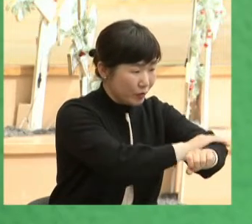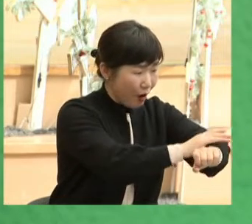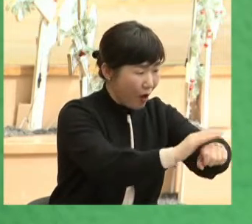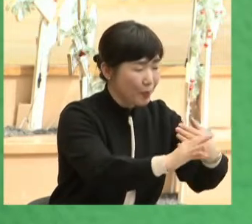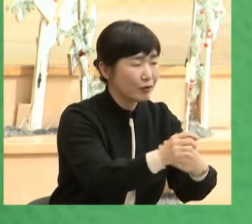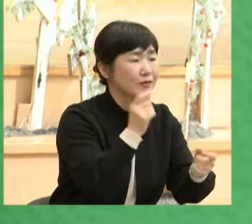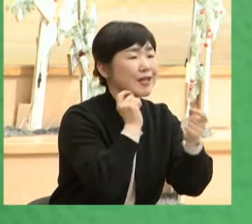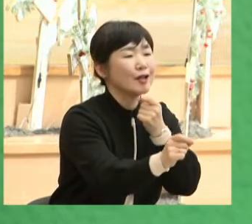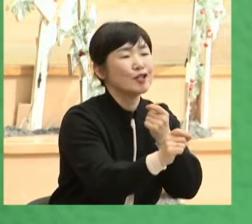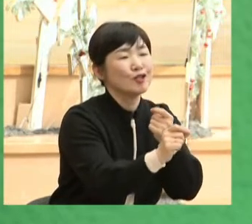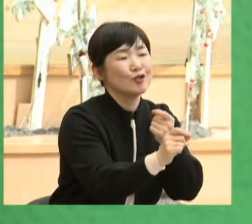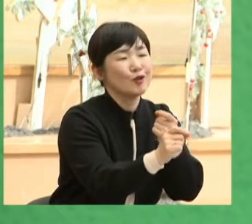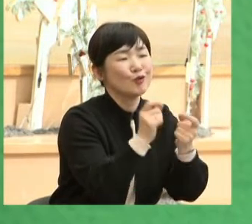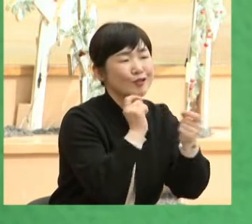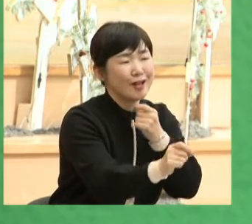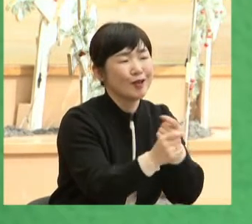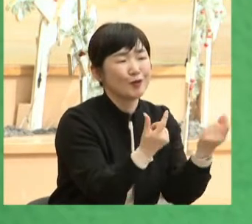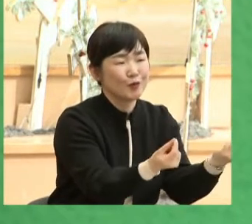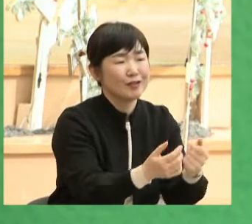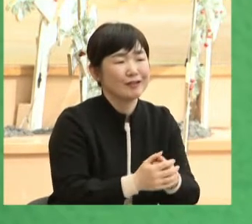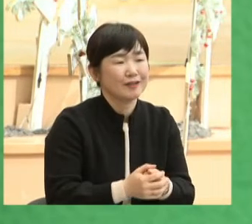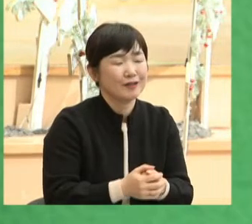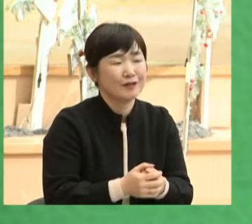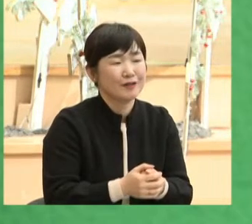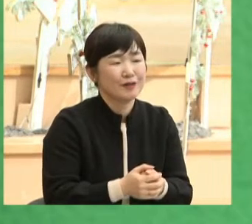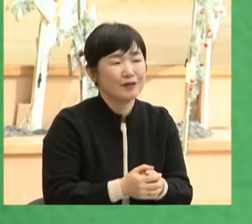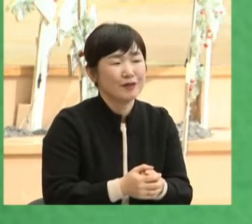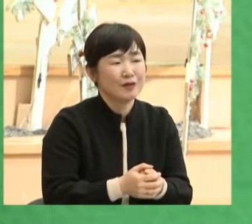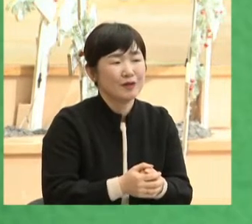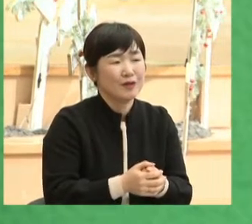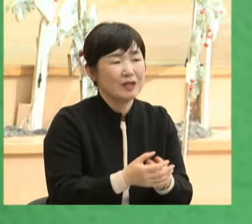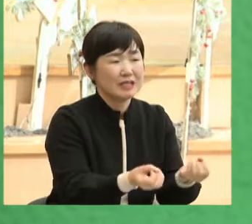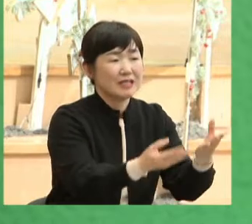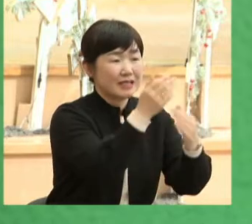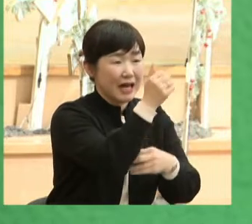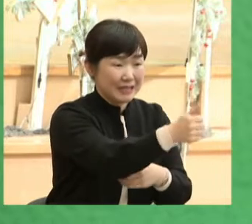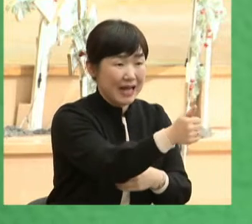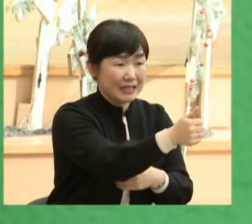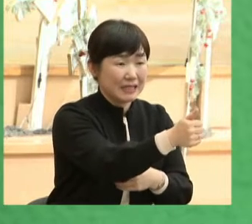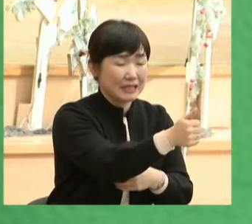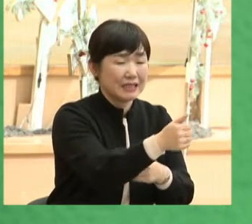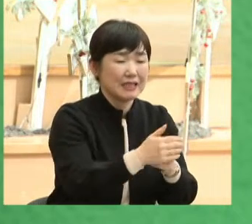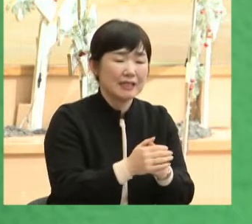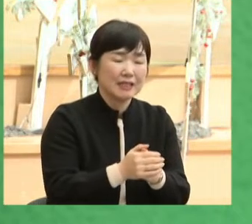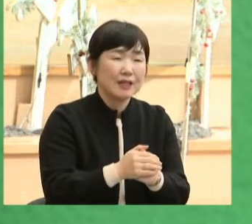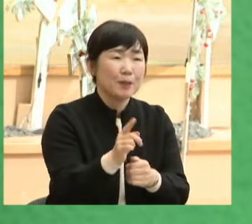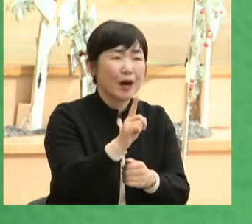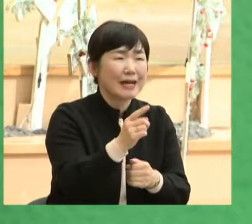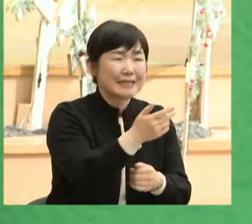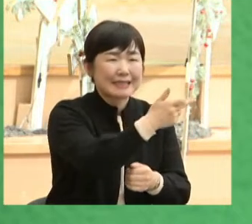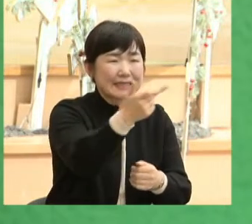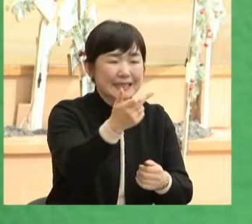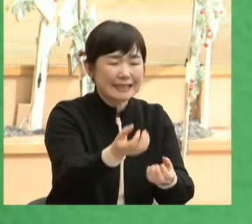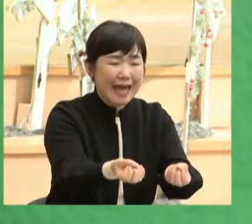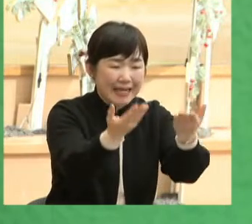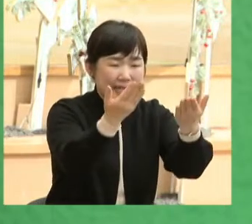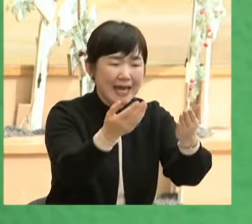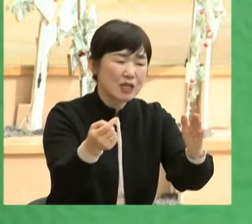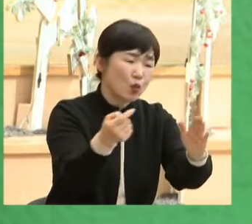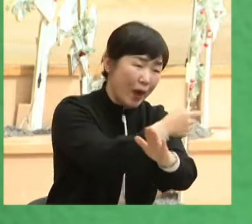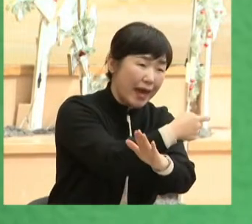사기꾼이 그렇죠 제사장들은 제가 앞서 말씀드린 것처럼 큰 절기를 제외하고는